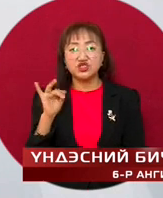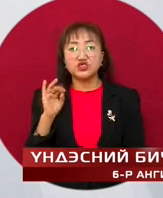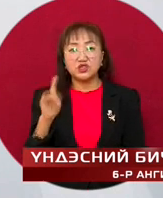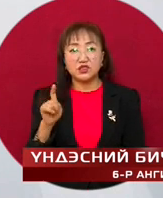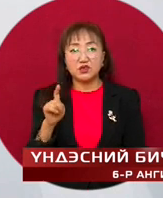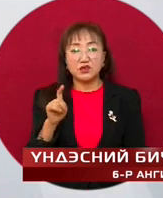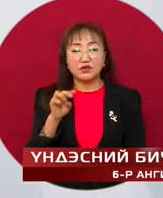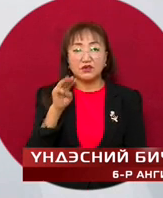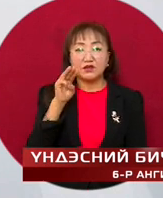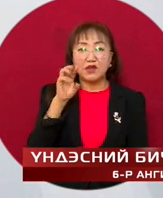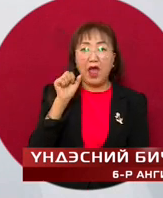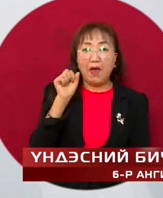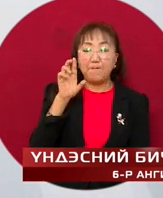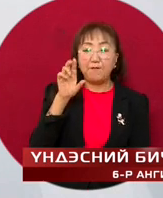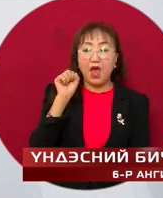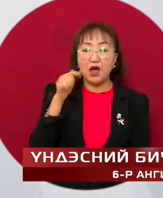Табаглах үү, тавглах.